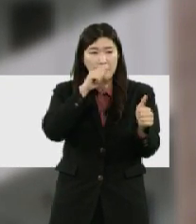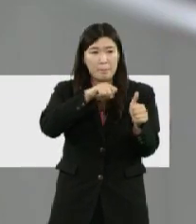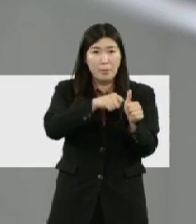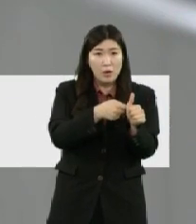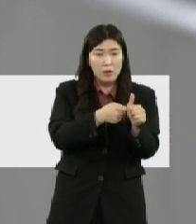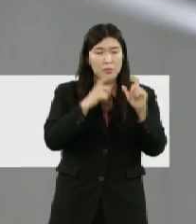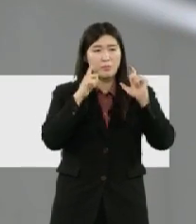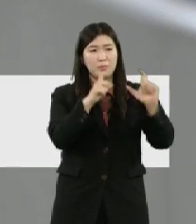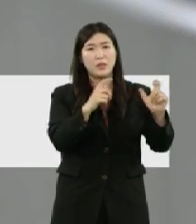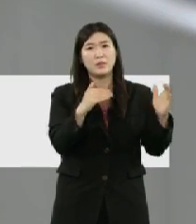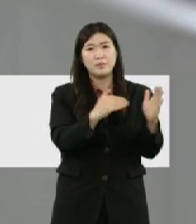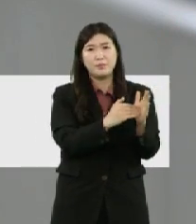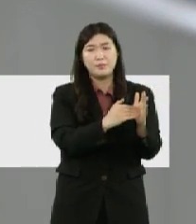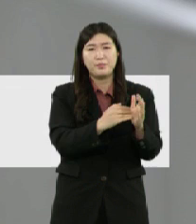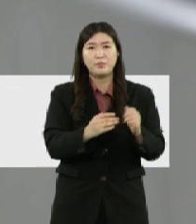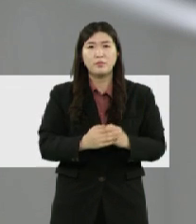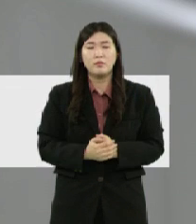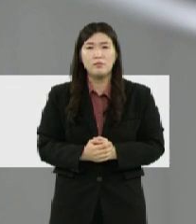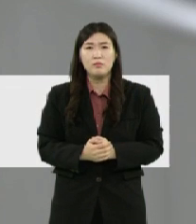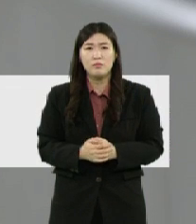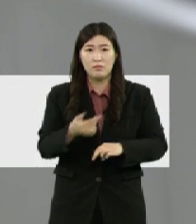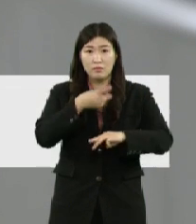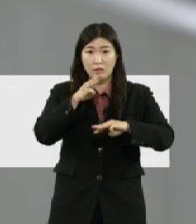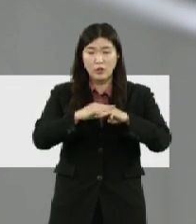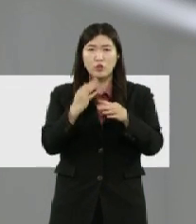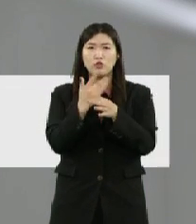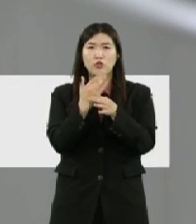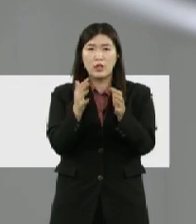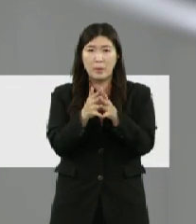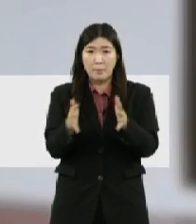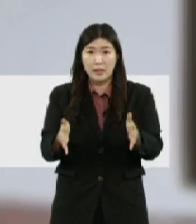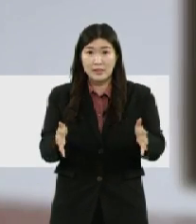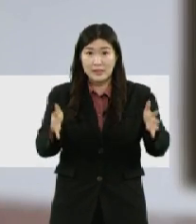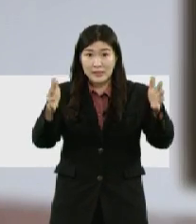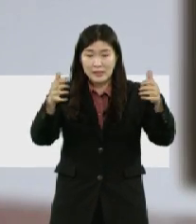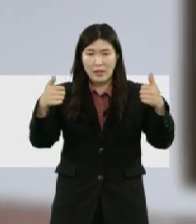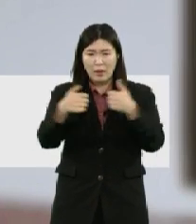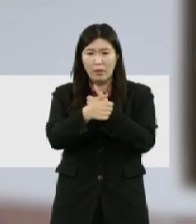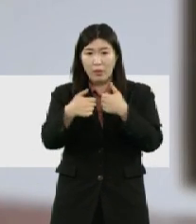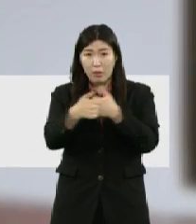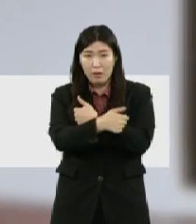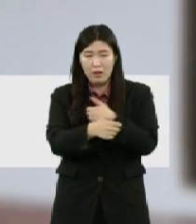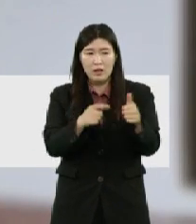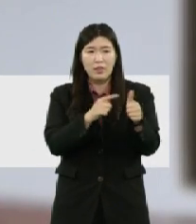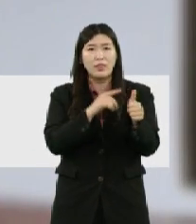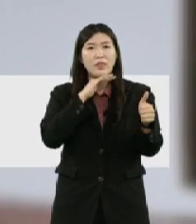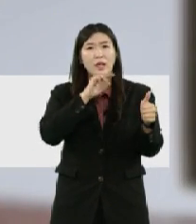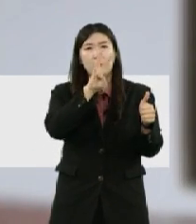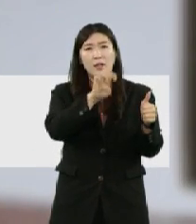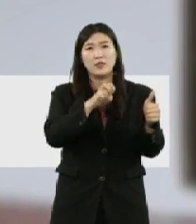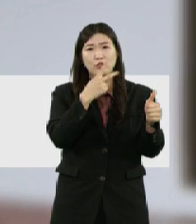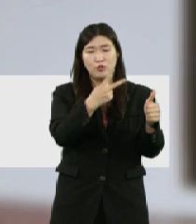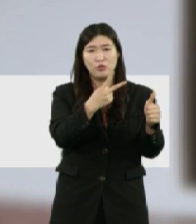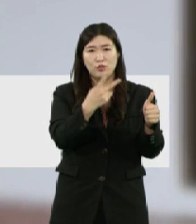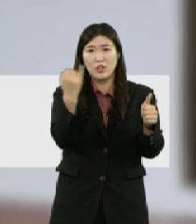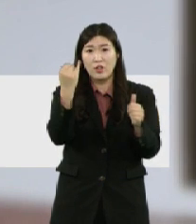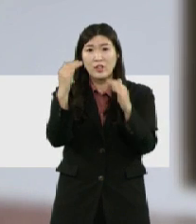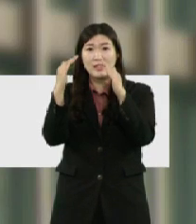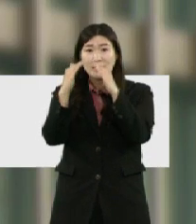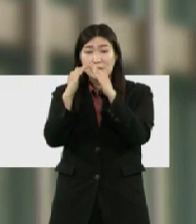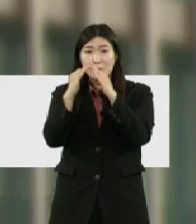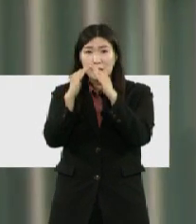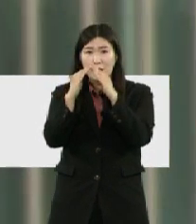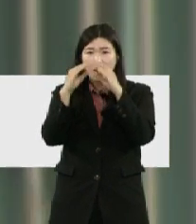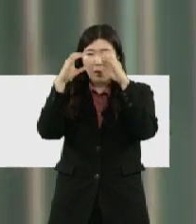벌금형을 받았습니다 대전 유성의 한 아파트에 사는 42살 a 씨는 같은 동에 사는 여성 조명의